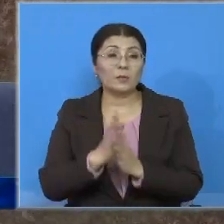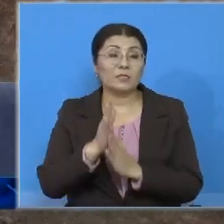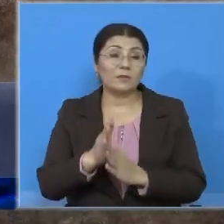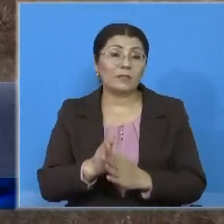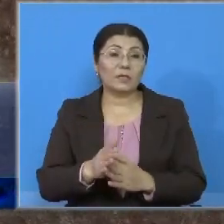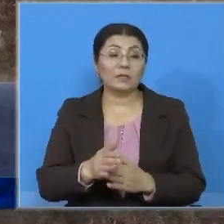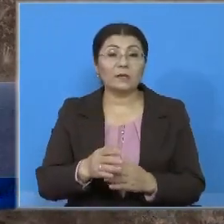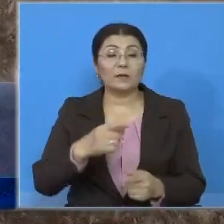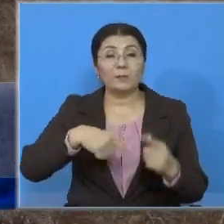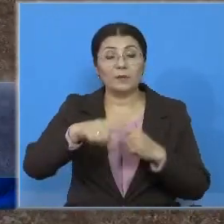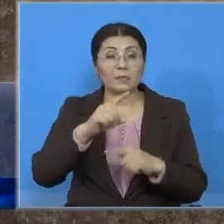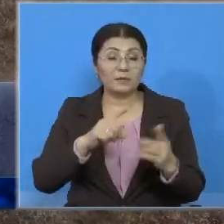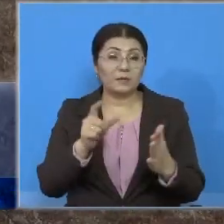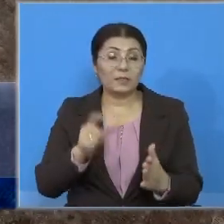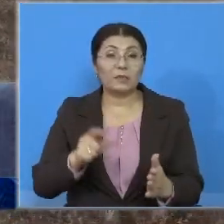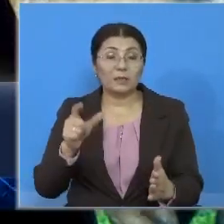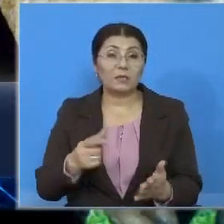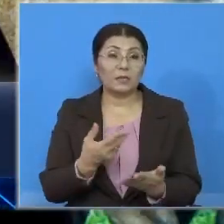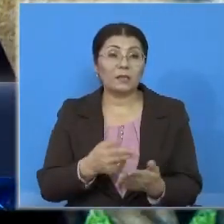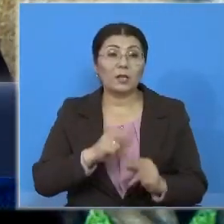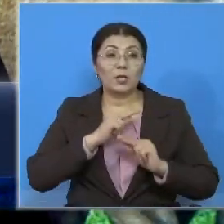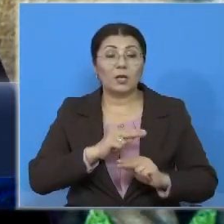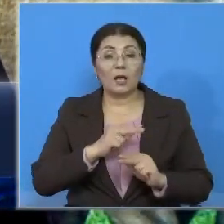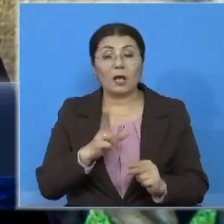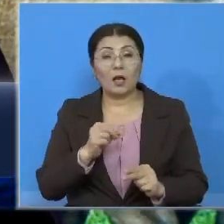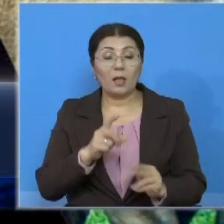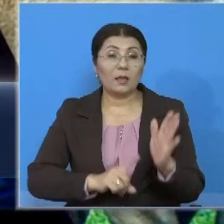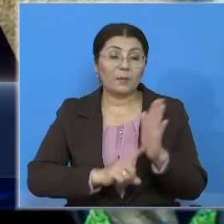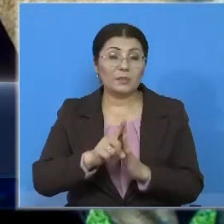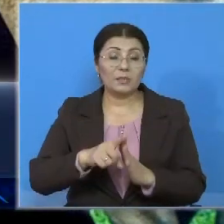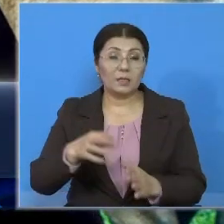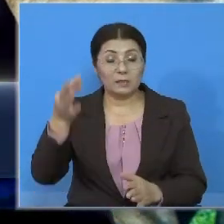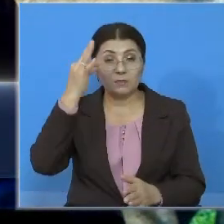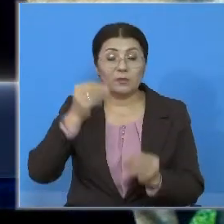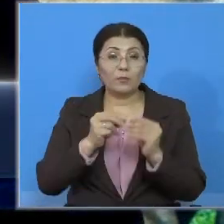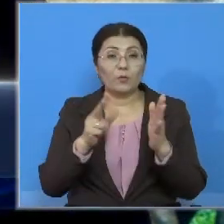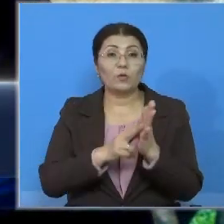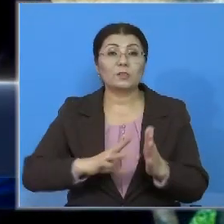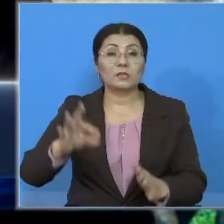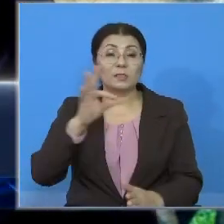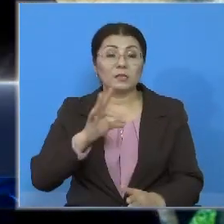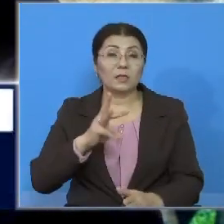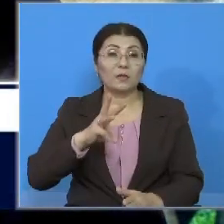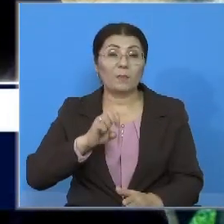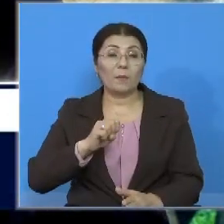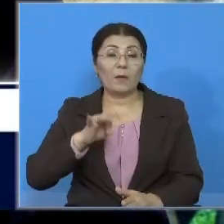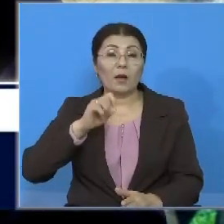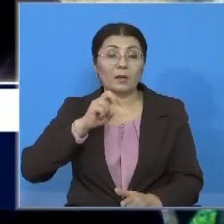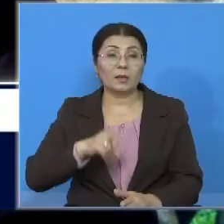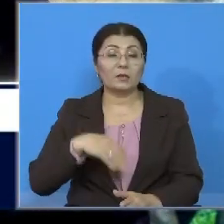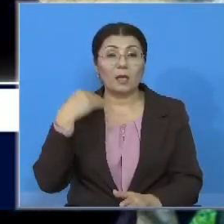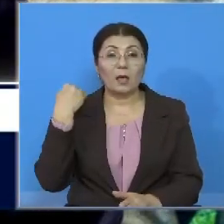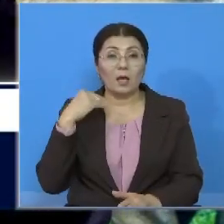істің қалай басталғанын бір сәт еске алды. 18 октябрьде маралдар бірінші рет